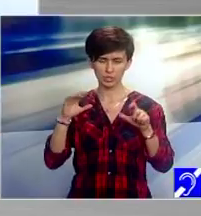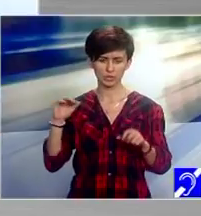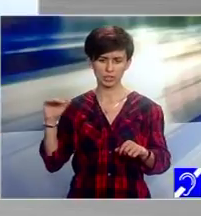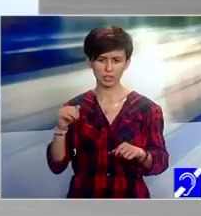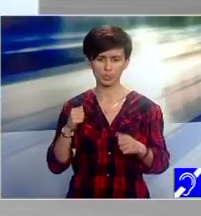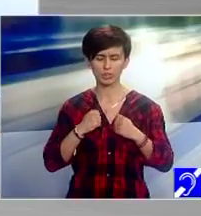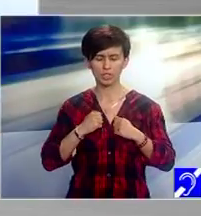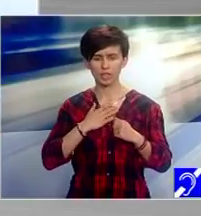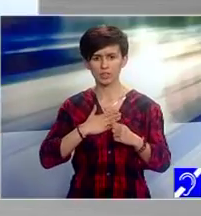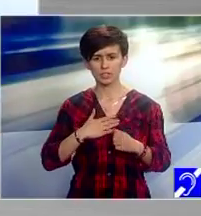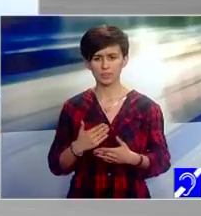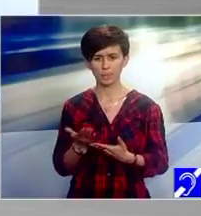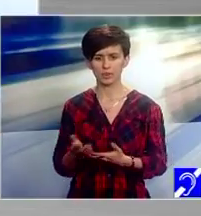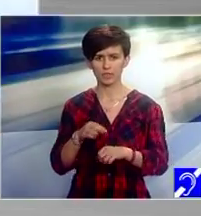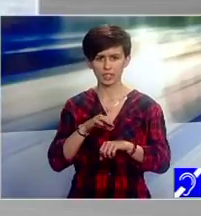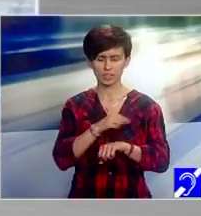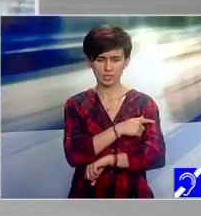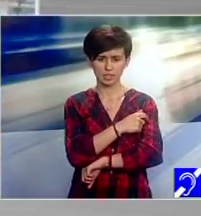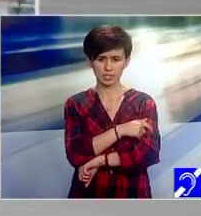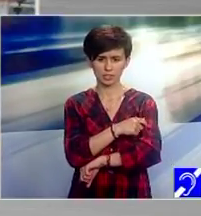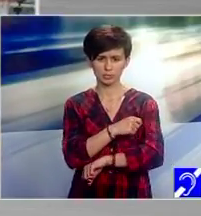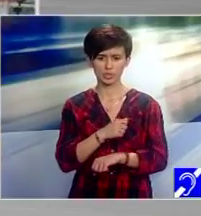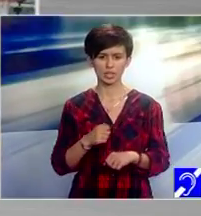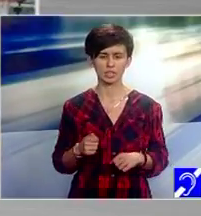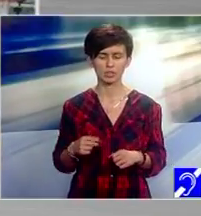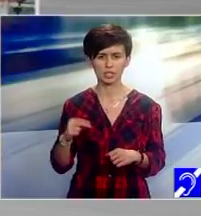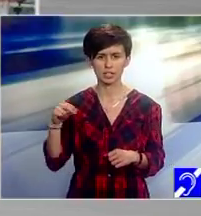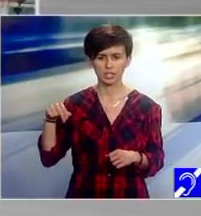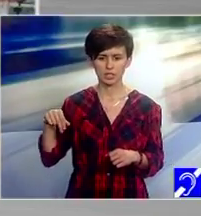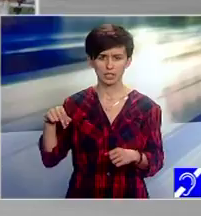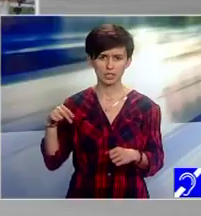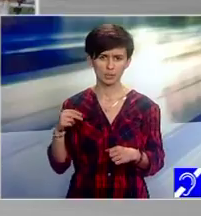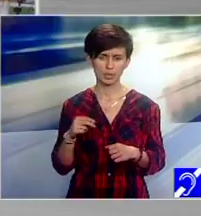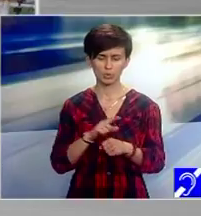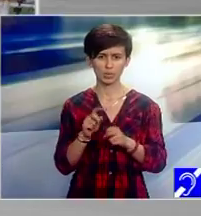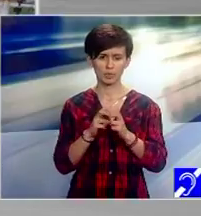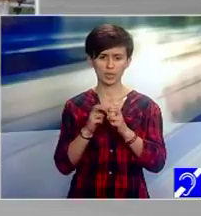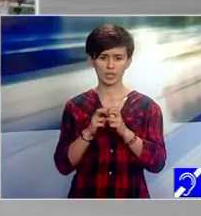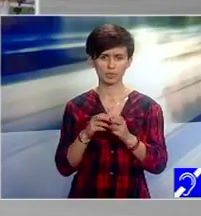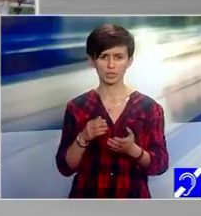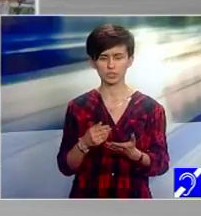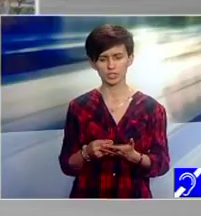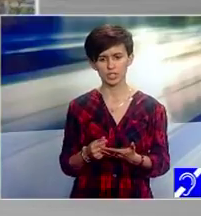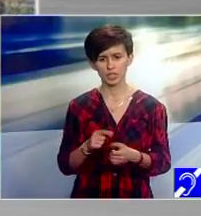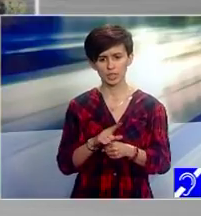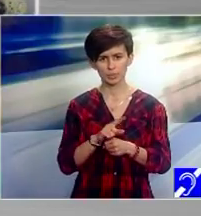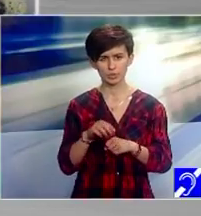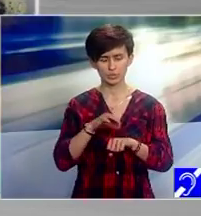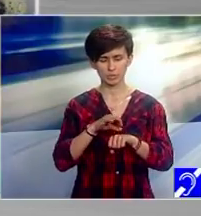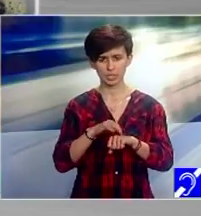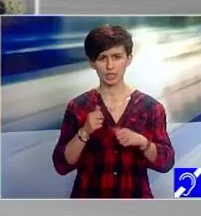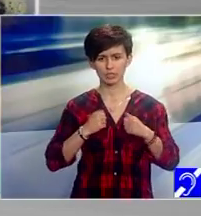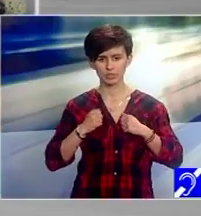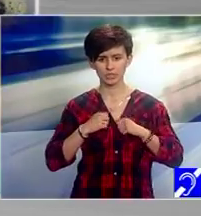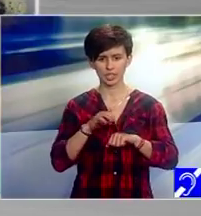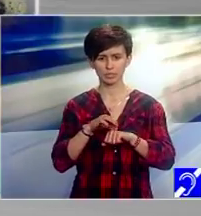doteze spitalul din Kathmandu, care deservește circa 1,5 milioane de locuitori, cu aparatură și consumabile medicale. Voluntariatul